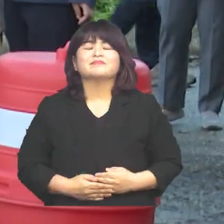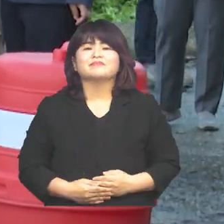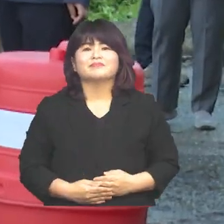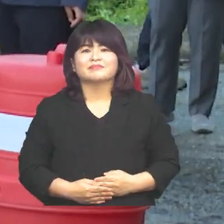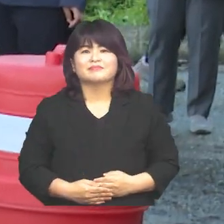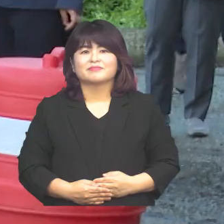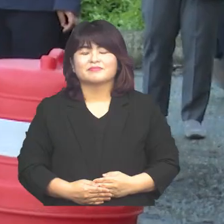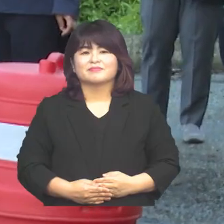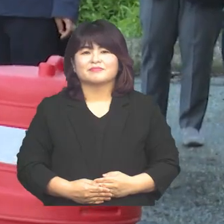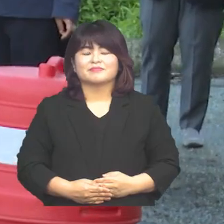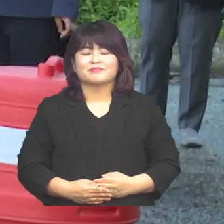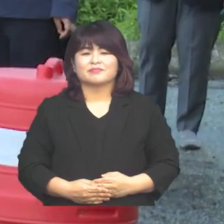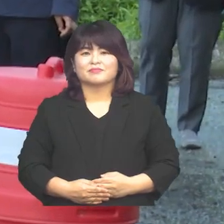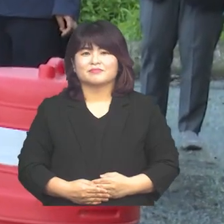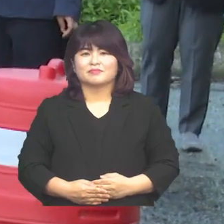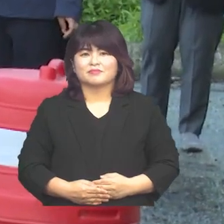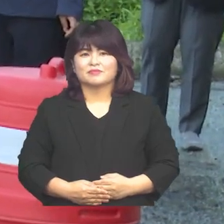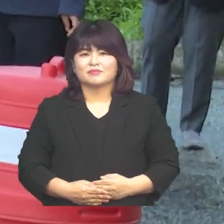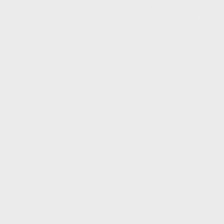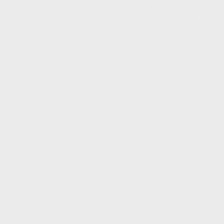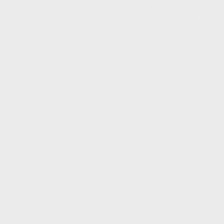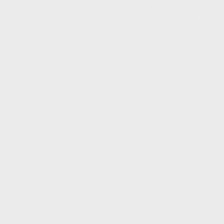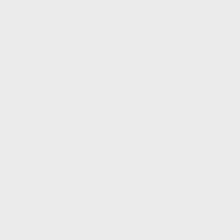하겠다고 말했습니다.